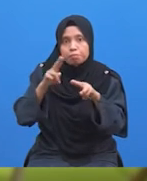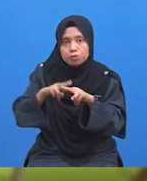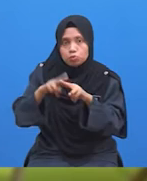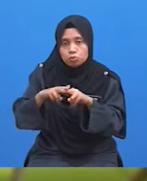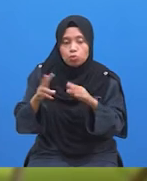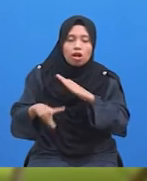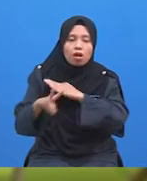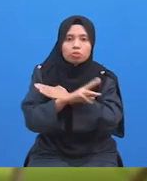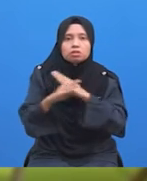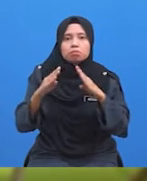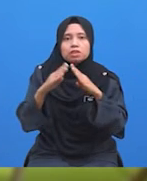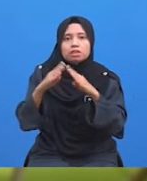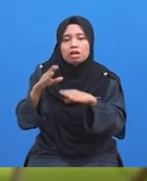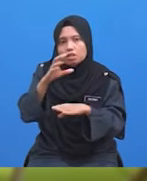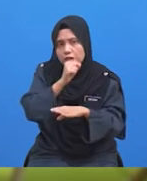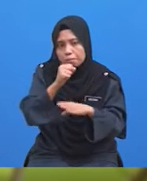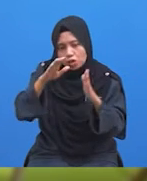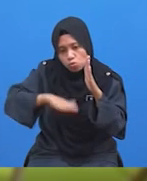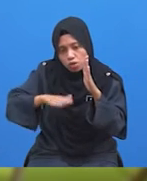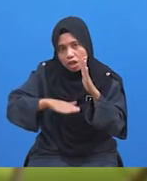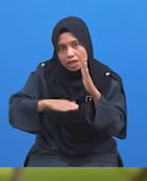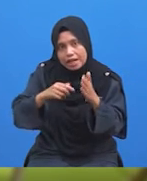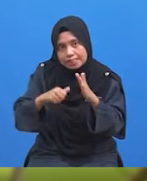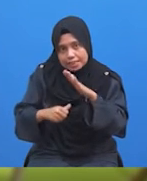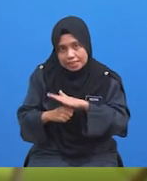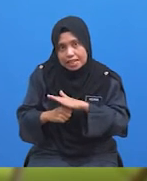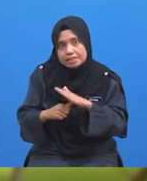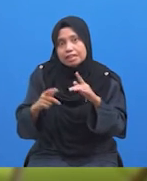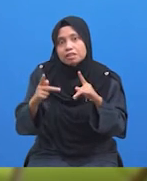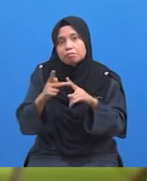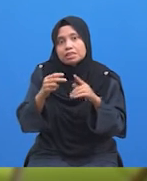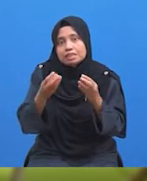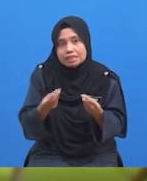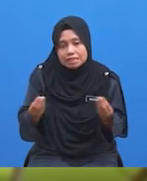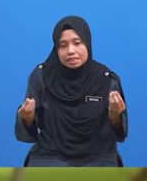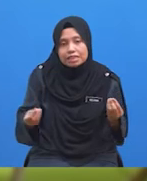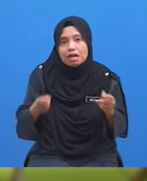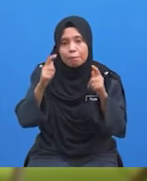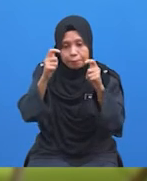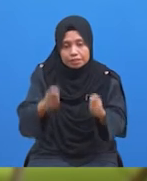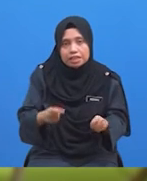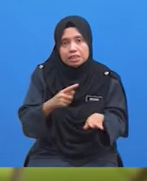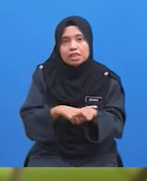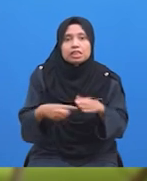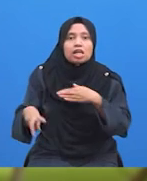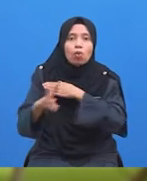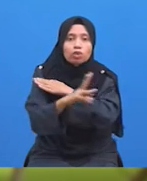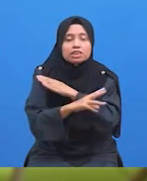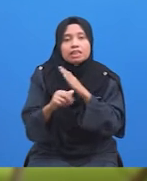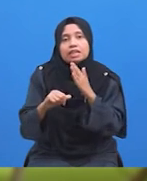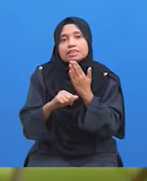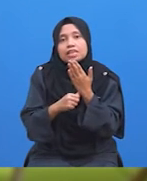kawasan Bandar dapat mengurangkan tekanan ke atas tanah-tanah pertanian di kawasan asal